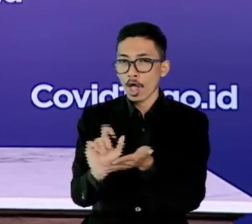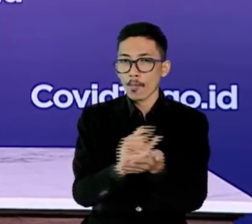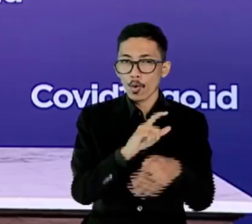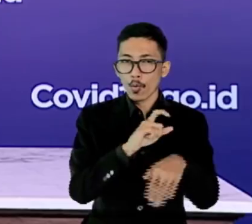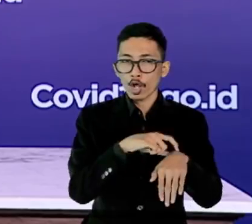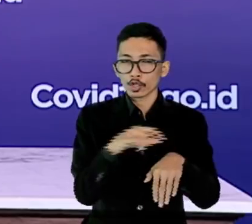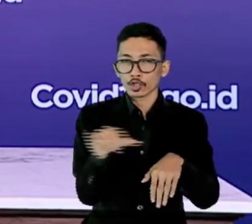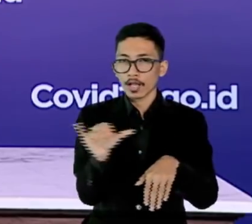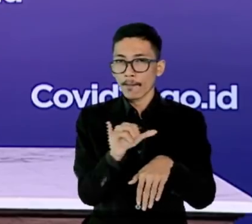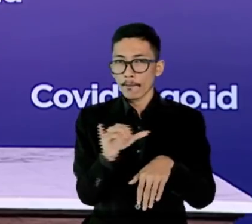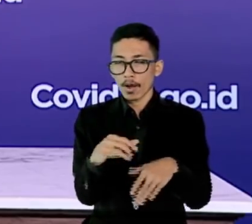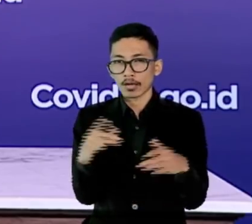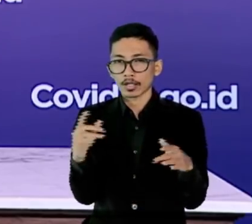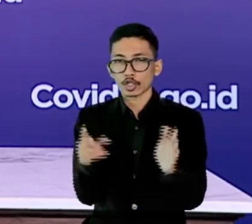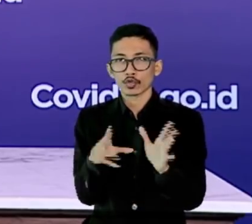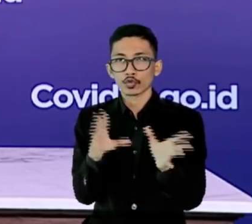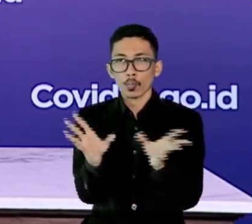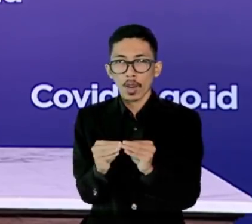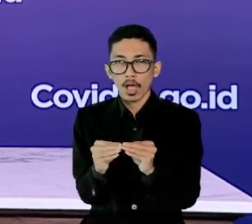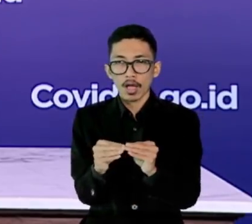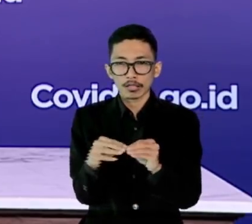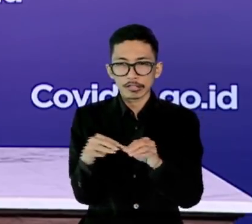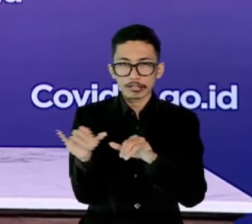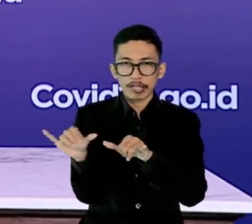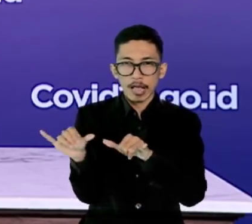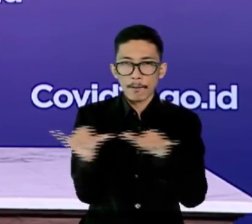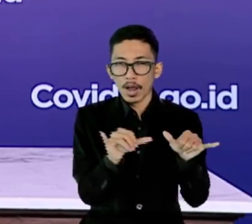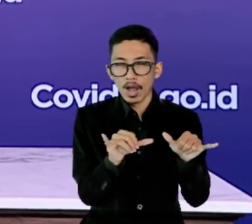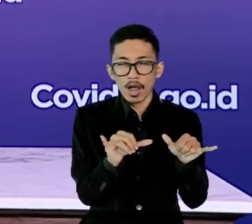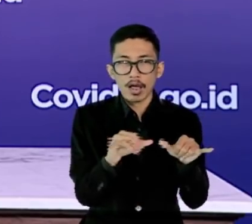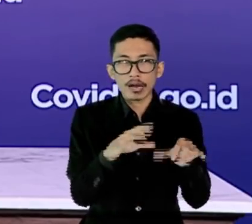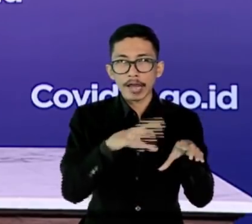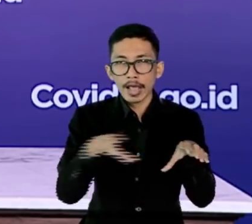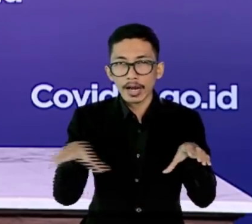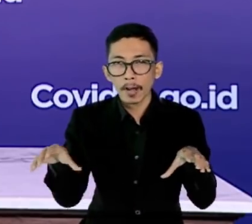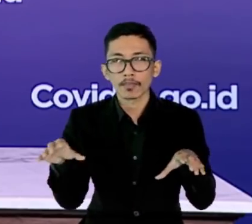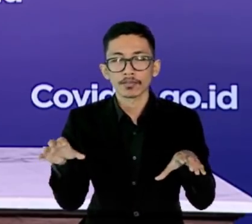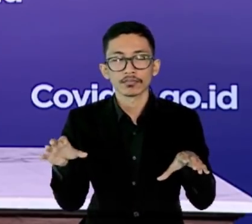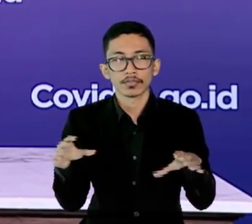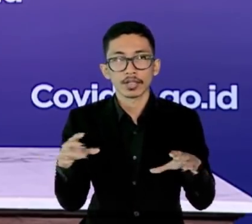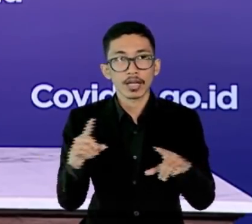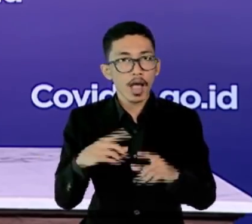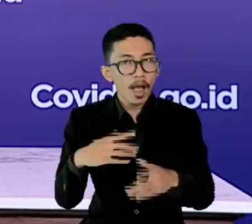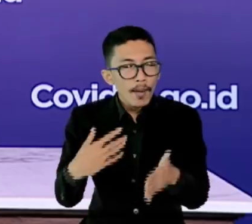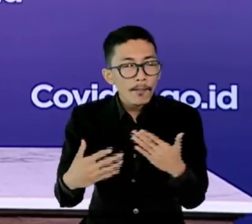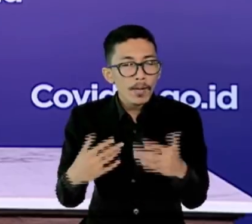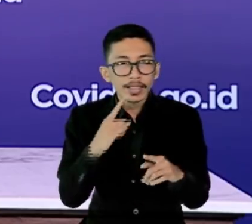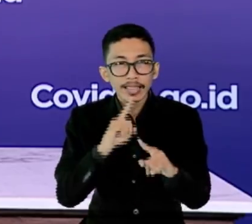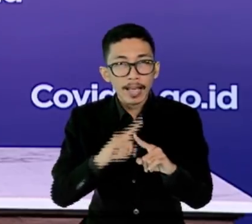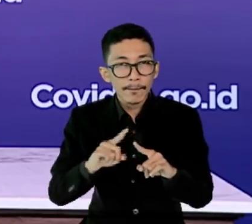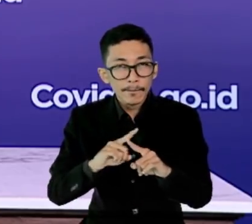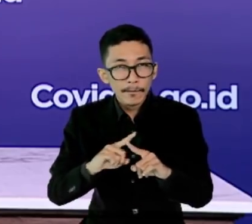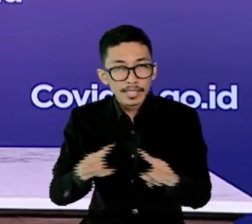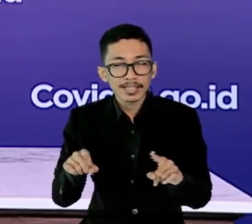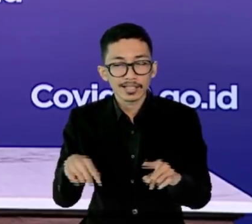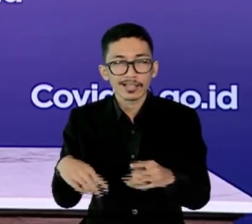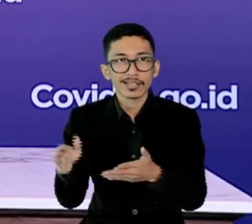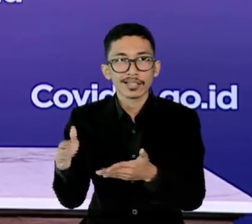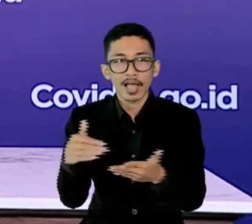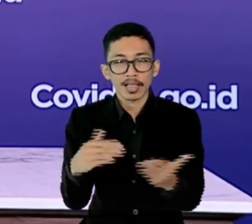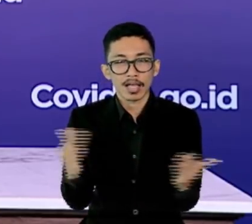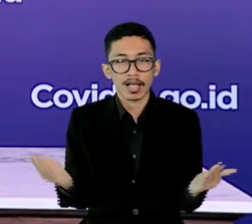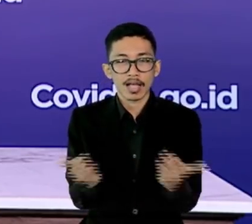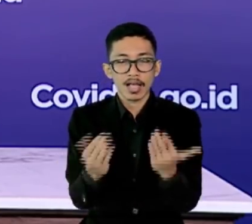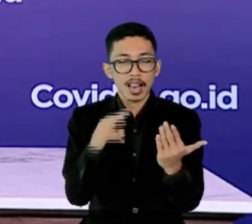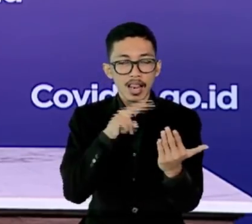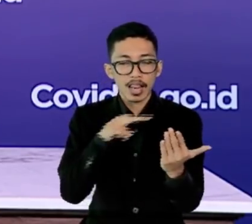yang dihasilkan tidak persis sama khususnya pada beberapa daerah, namun data tersebut masih cukup representatif untuk